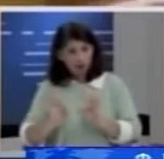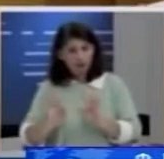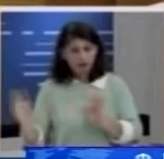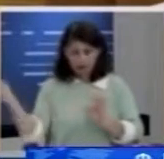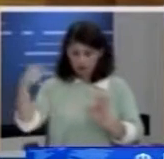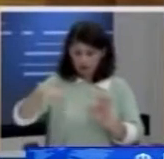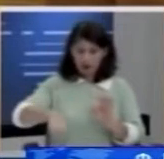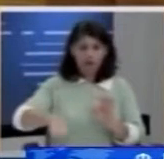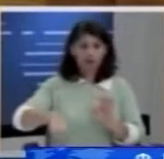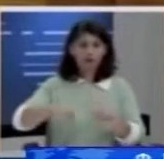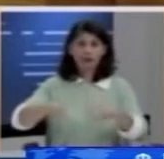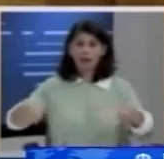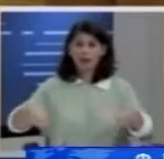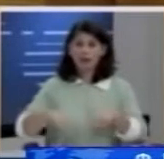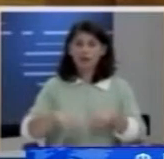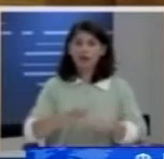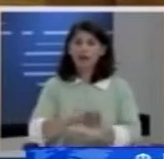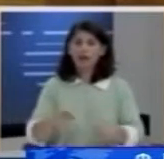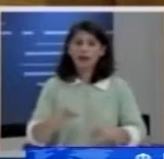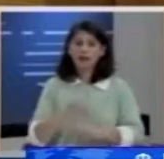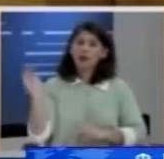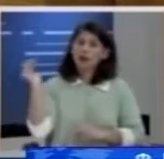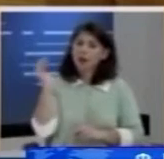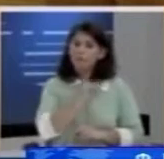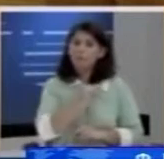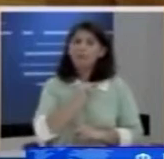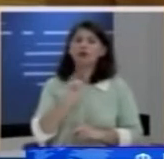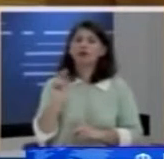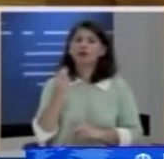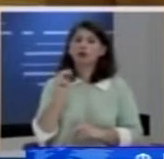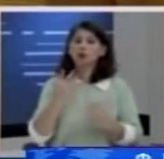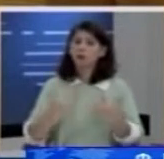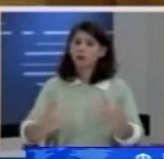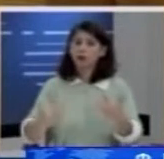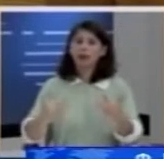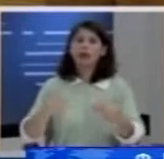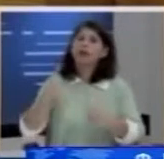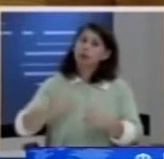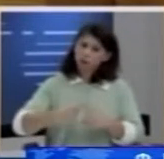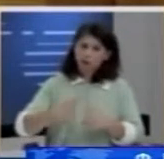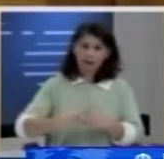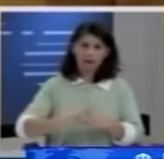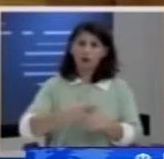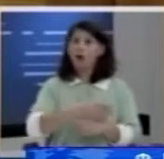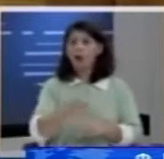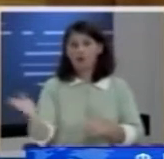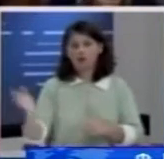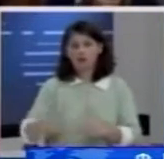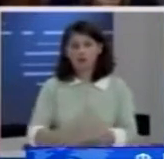να έρθετε σε αυτή την αίθουσα και να ενημερώσετε αμέσως το ελληνικό κοινοβούλιο και τον ελληνικό λαό.